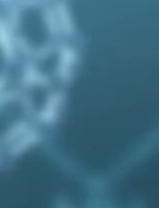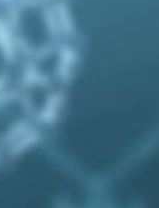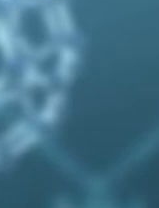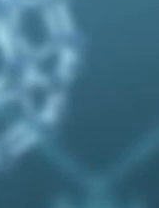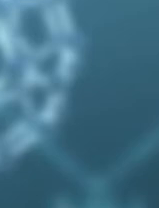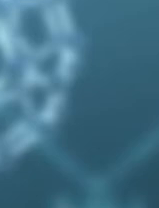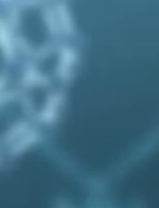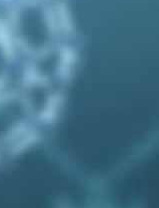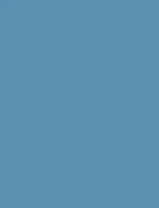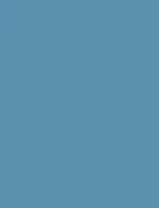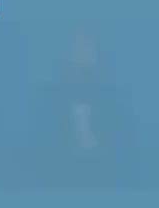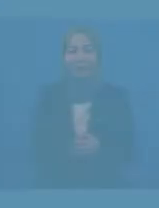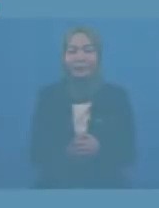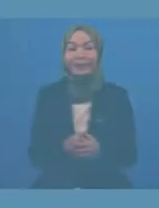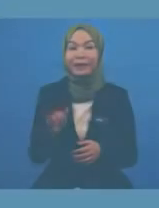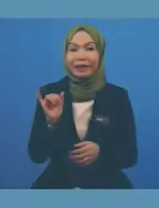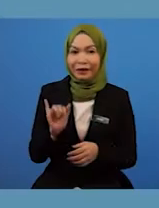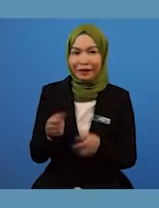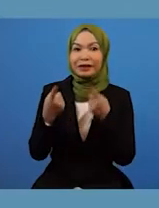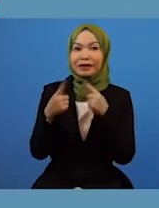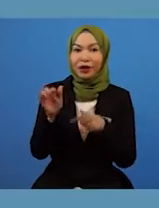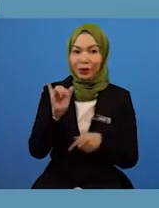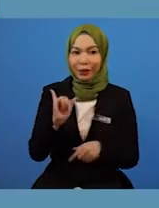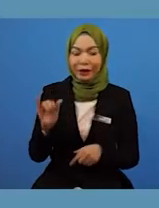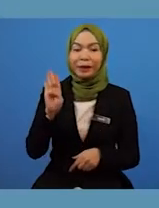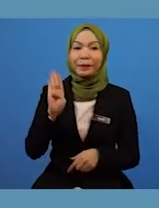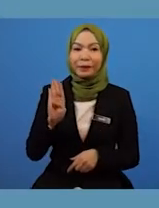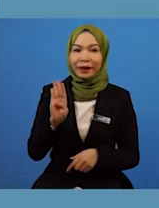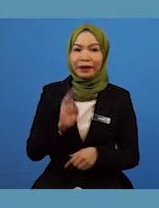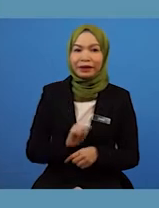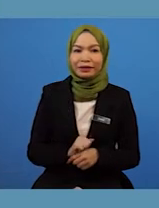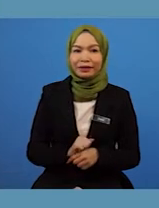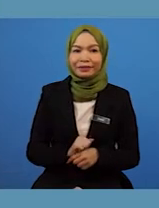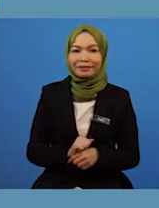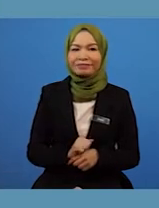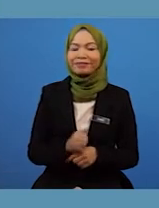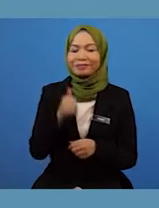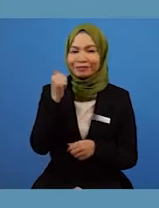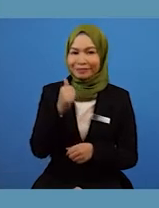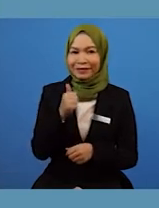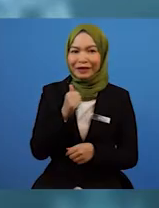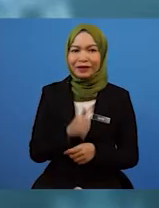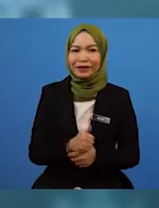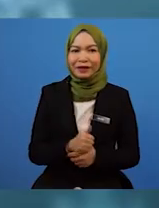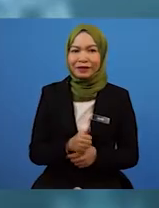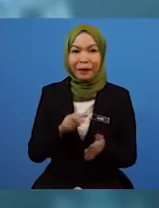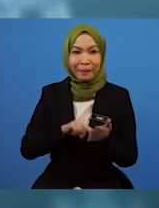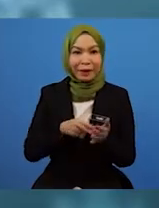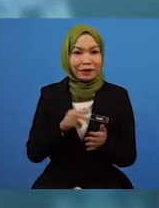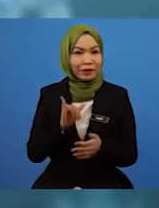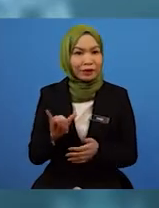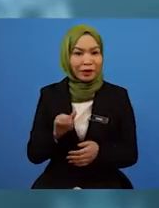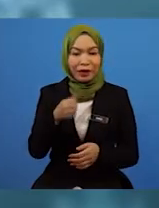Apa jawapannya murid-murid? Ya, jawapannya B. Bagus murid-murid.